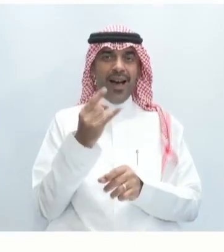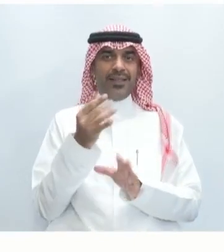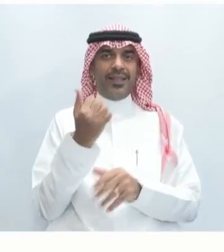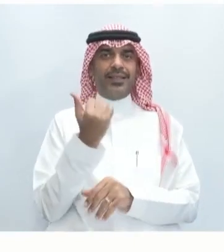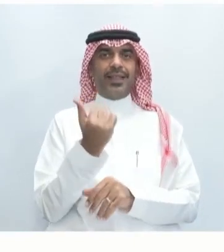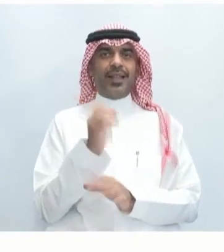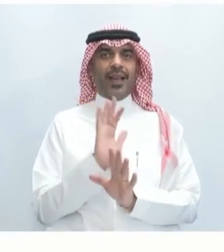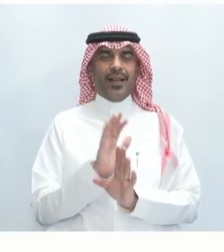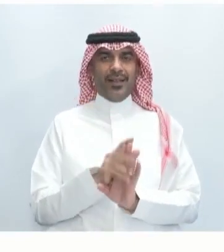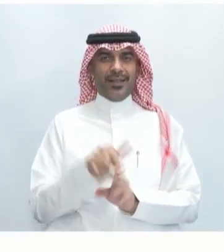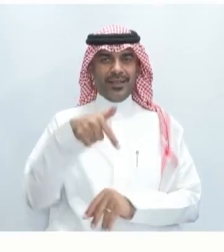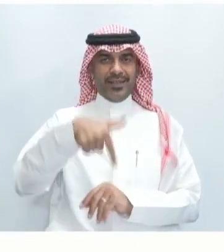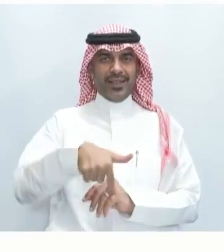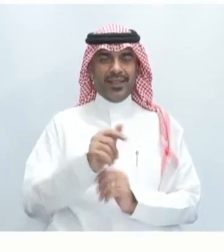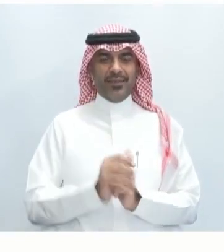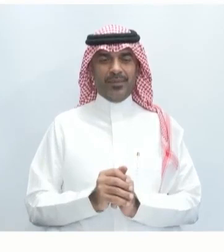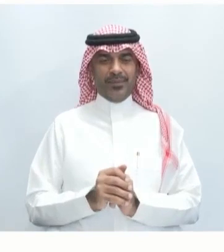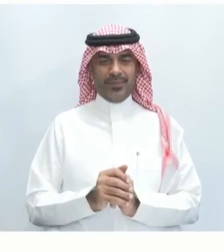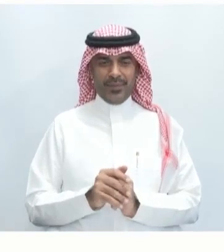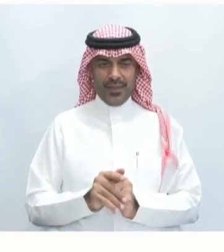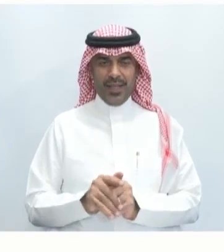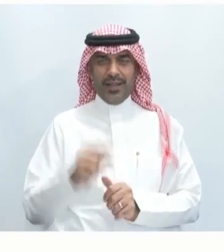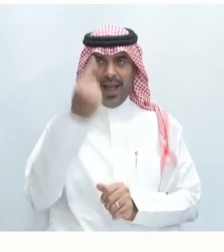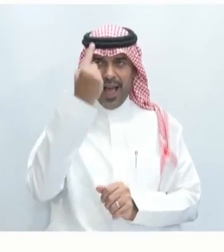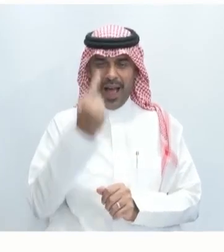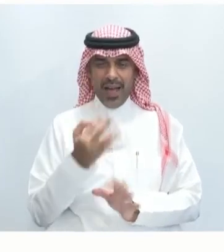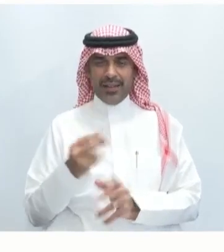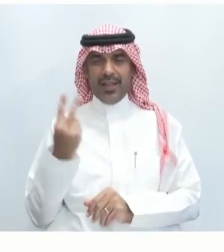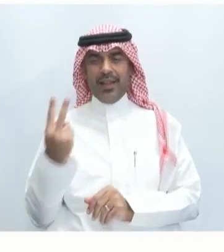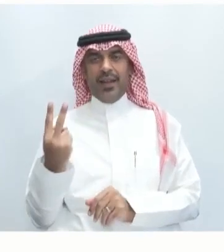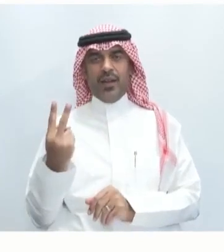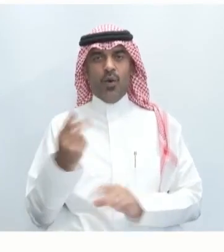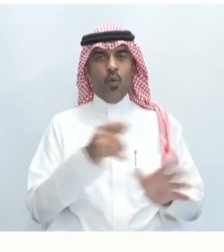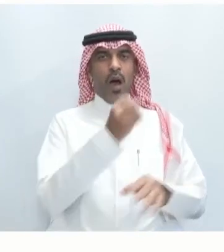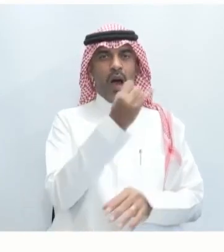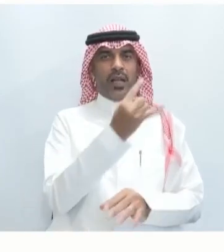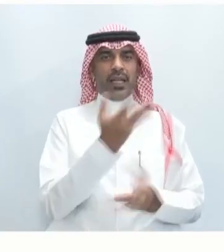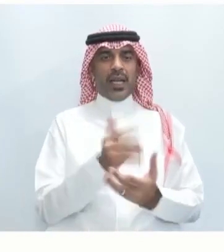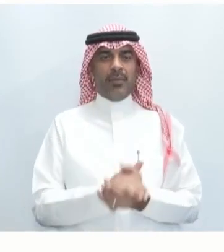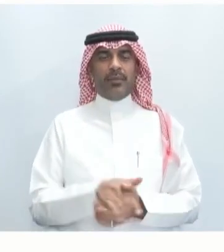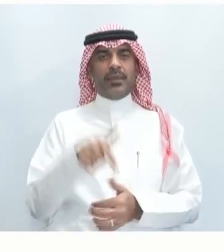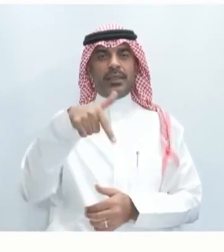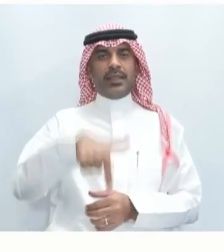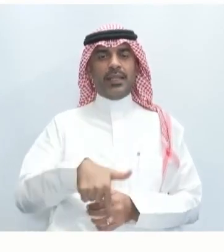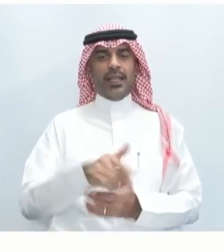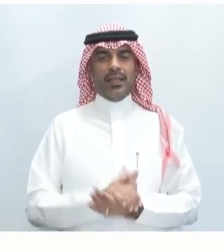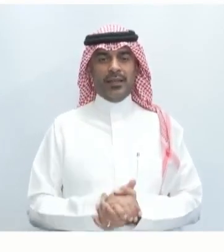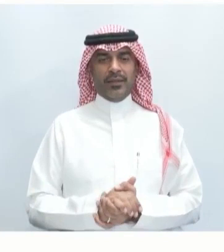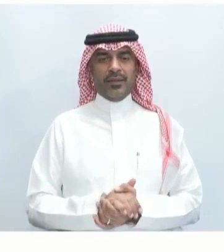في العشرات اذا نقول الاحاد 2 والعشرات سته